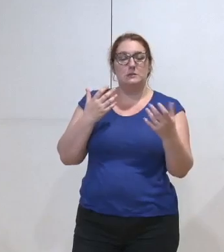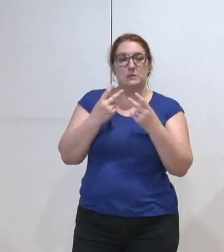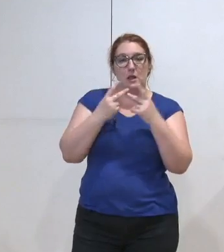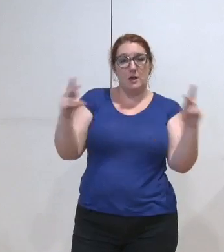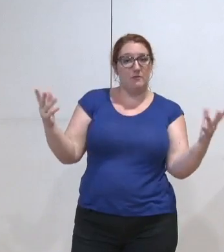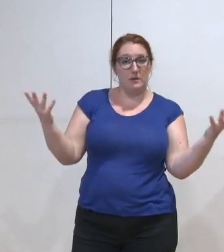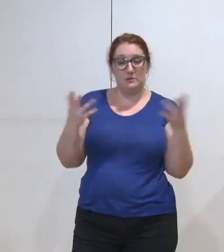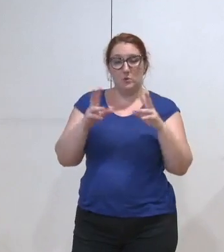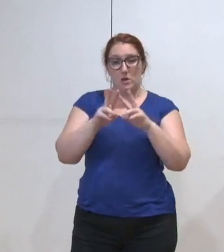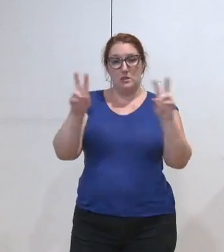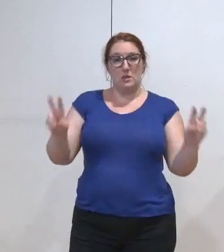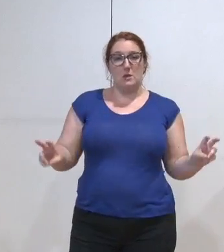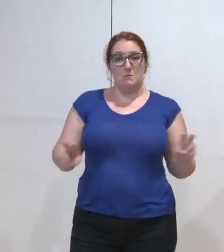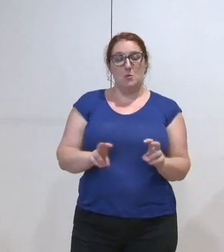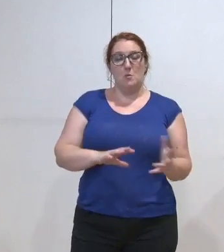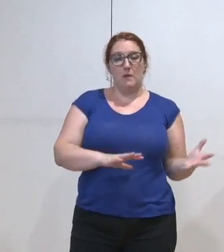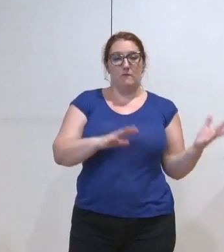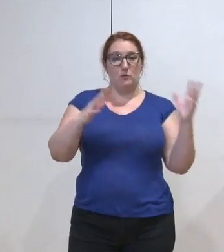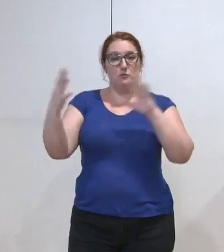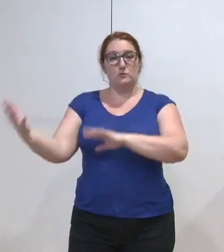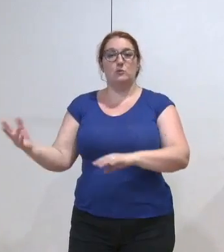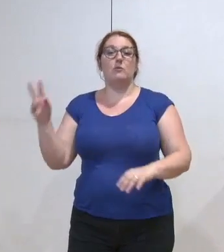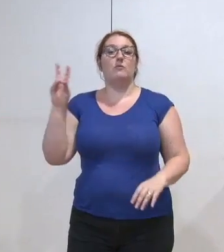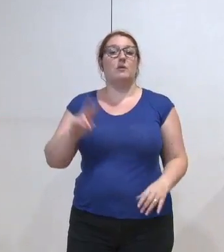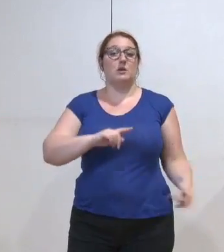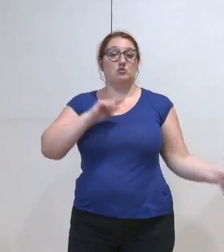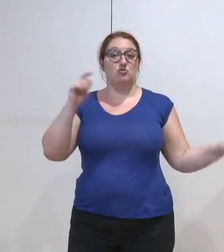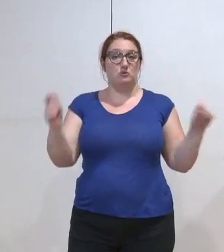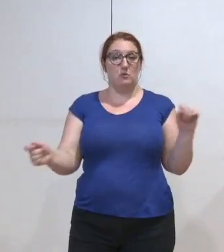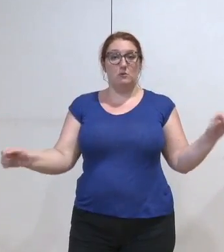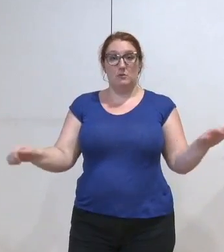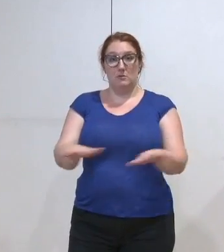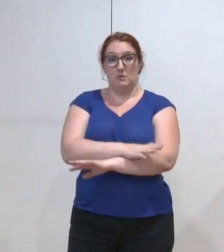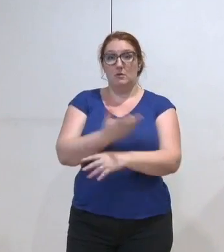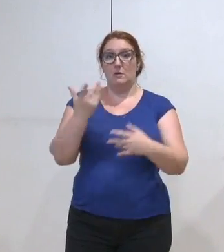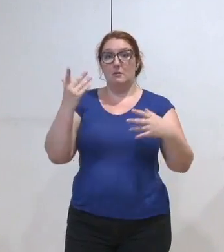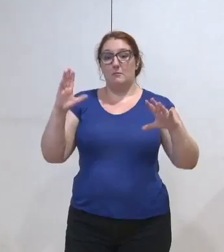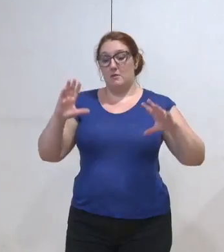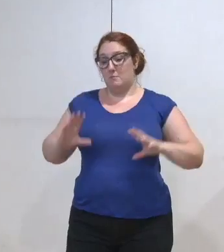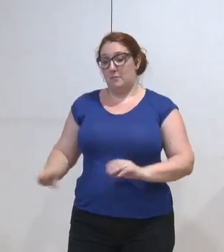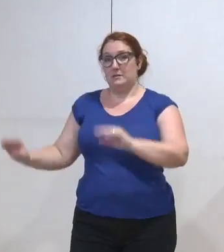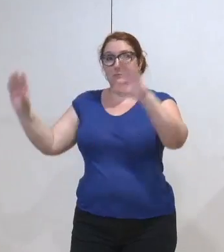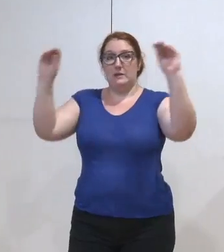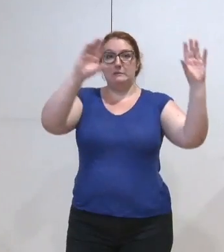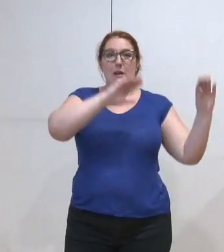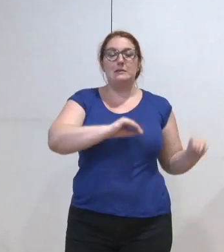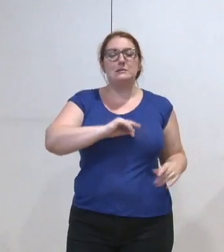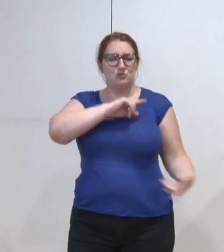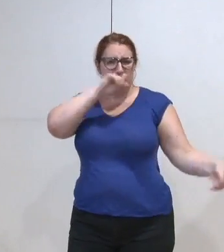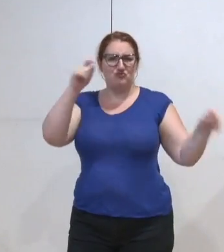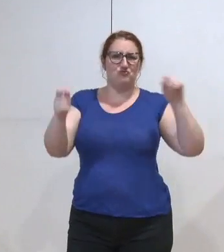diplômes c'est un changement qui est invisible mais qui est profond dans la physionomie de la ville avec des mêmes